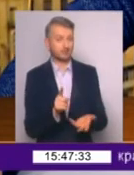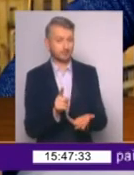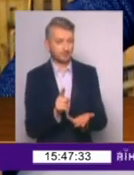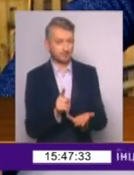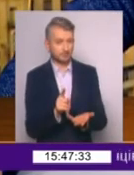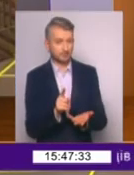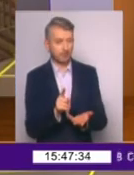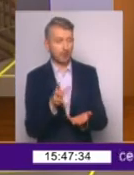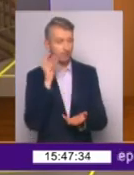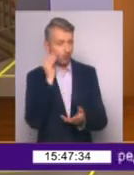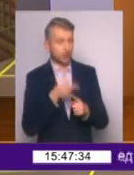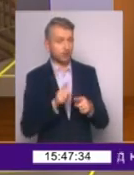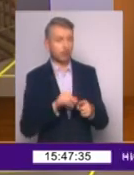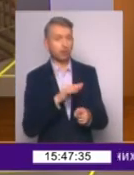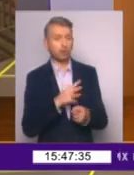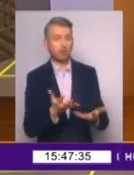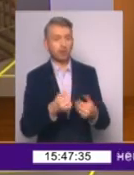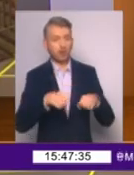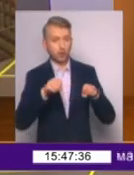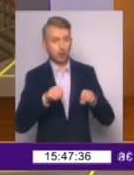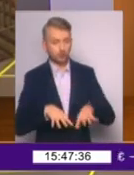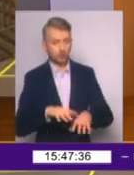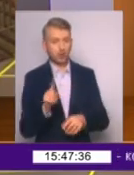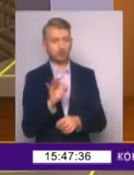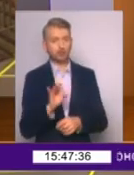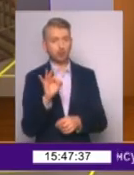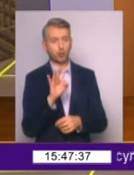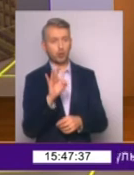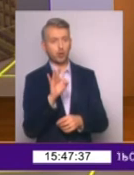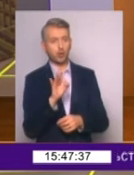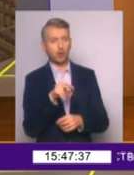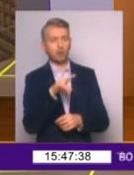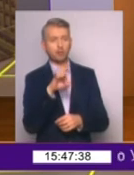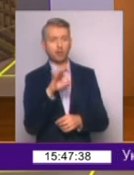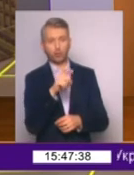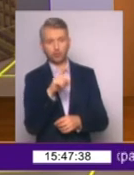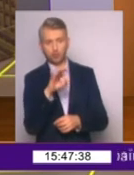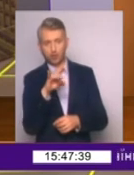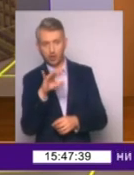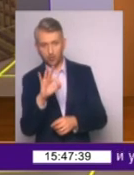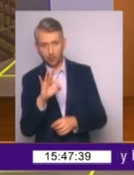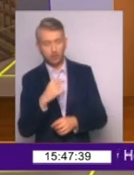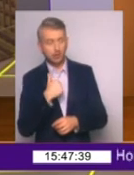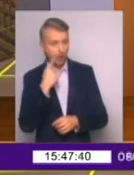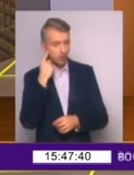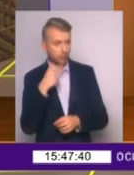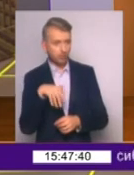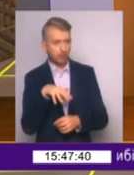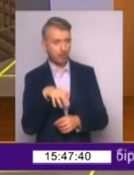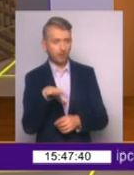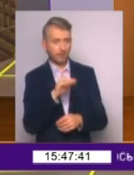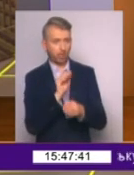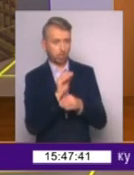і виходячи з цього, якраз і було прийнято рішення щодо Прозоро, і я думаю, що всі ці відкинуться, коли